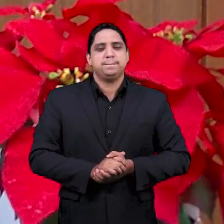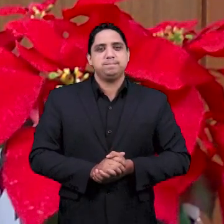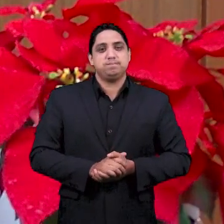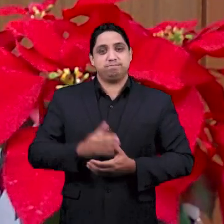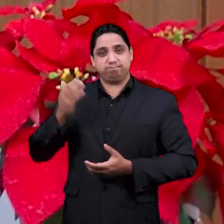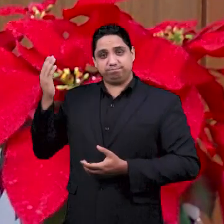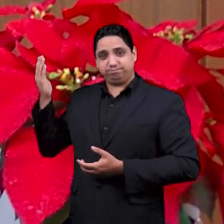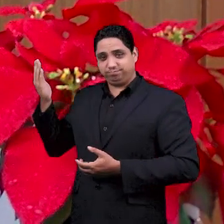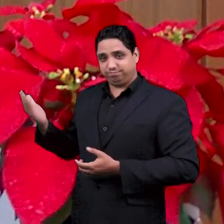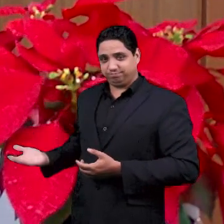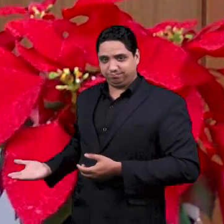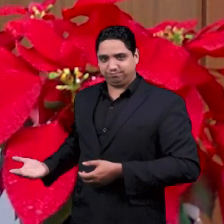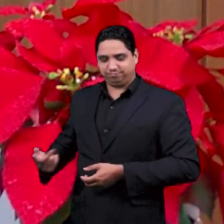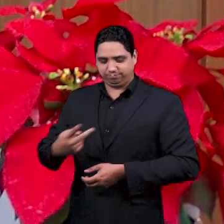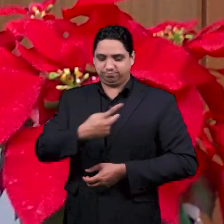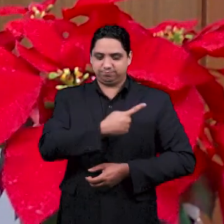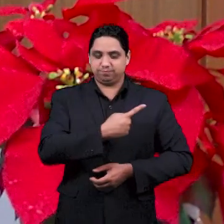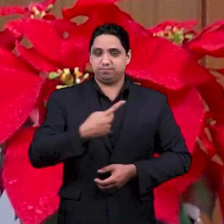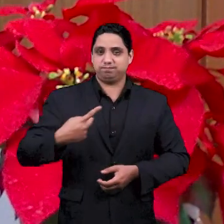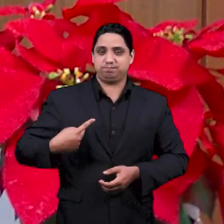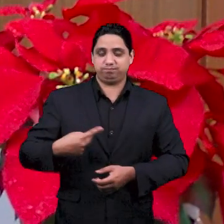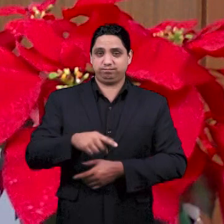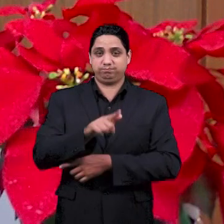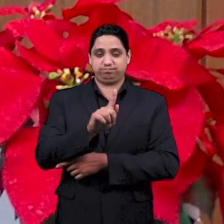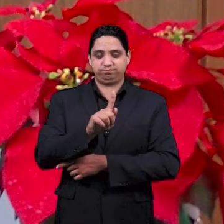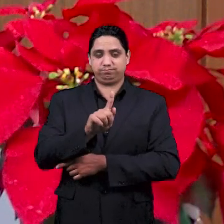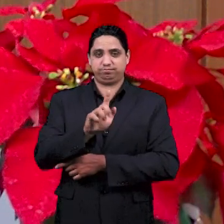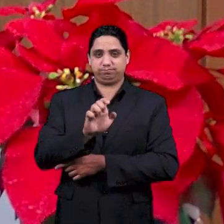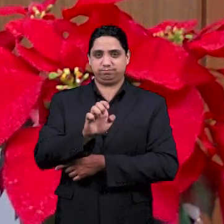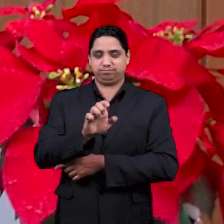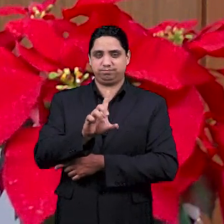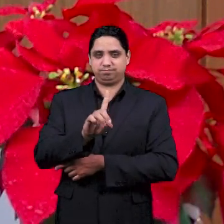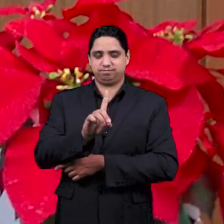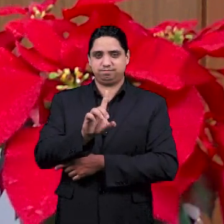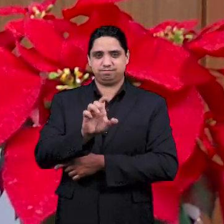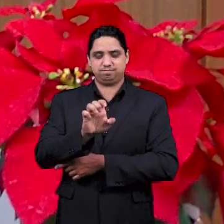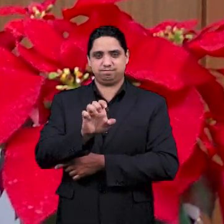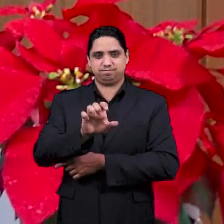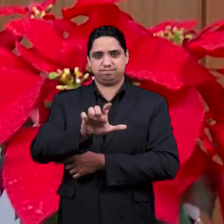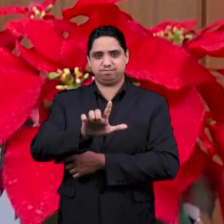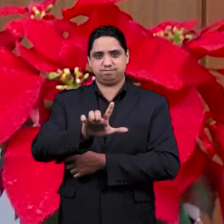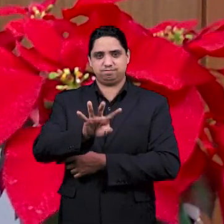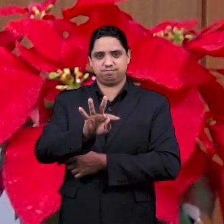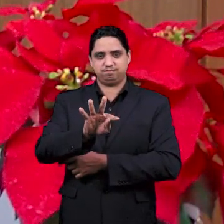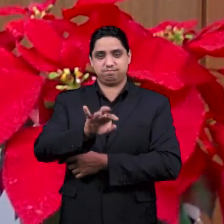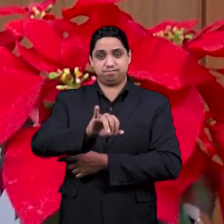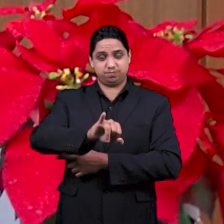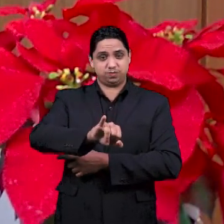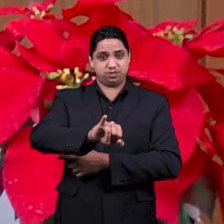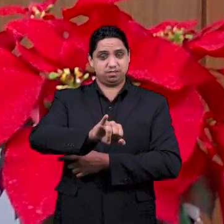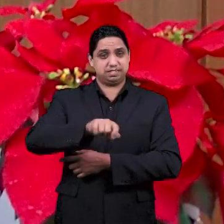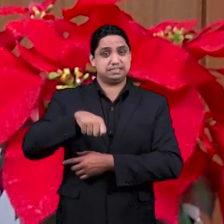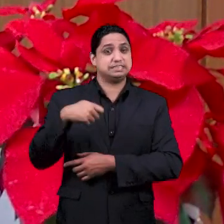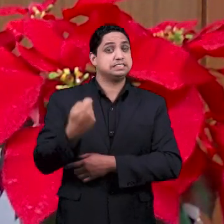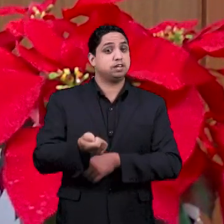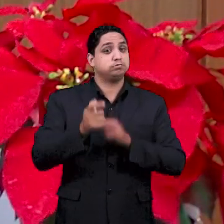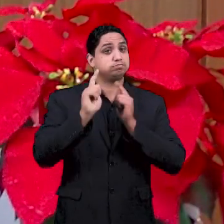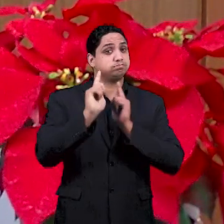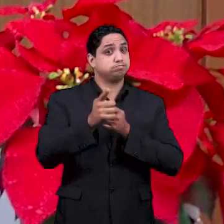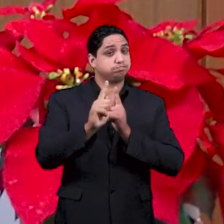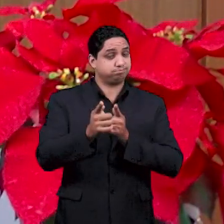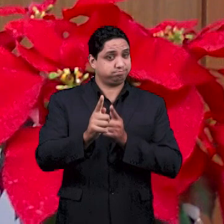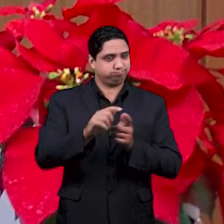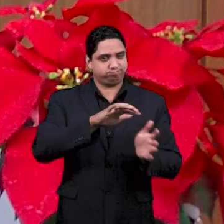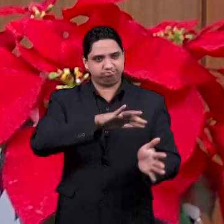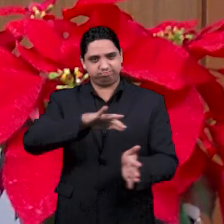Я хочу приветствовать вас, братья и сестры, миром Божьим. Мы снова в это воскресенье вместе, прославляя Бога